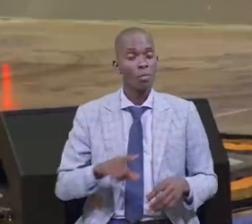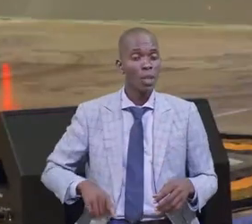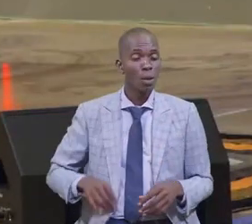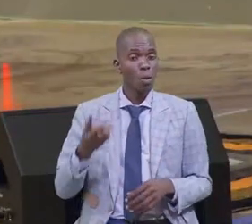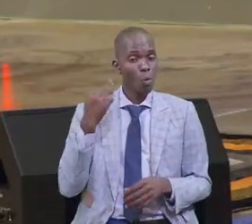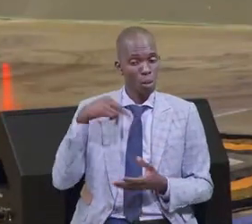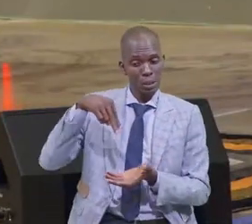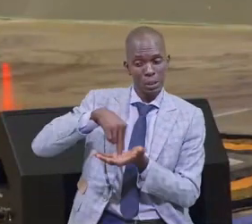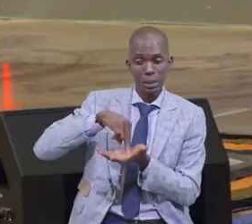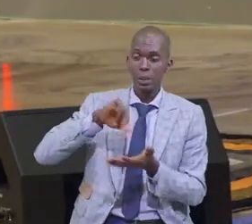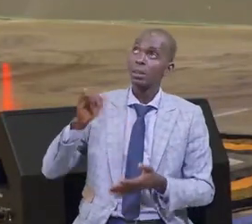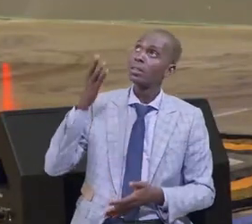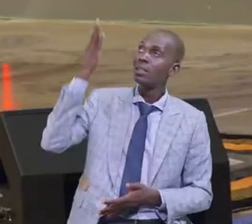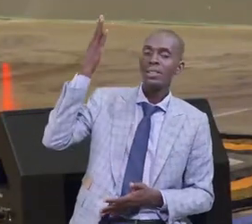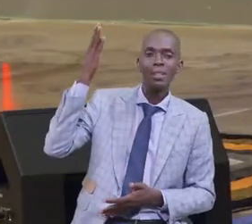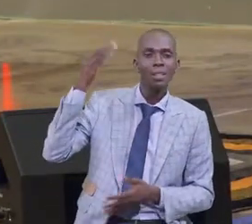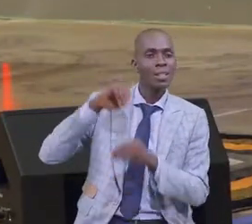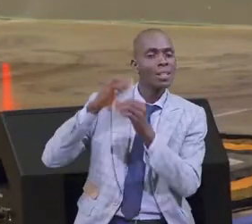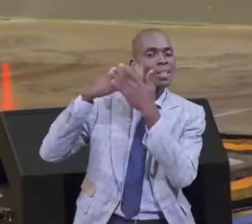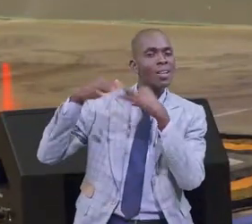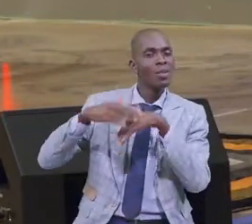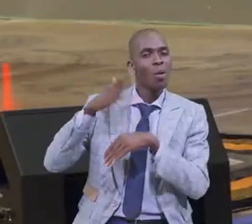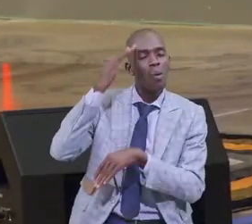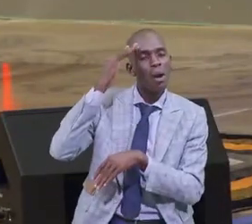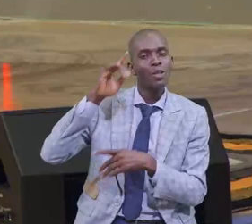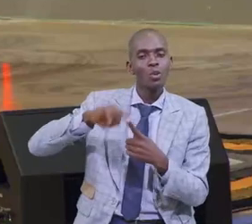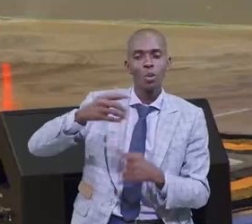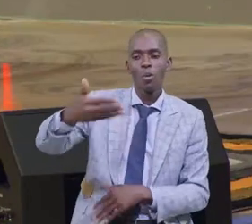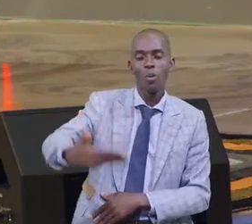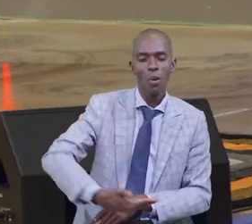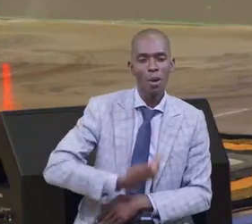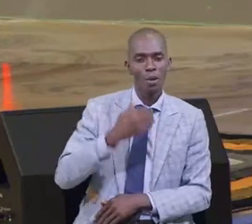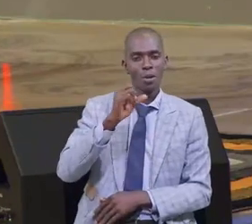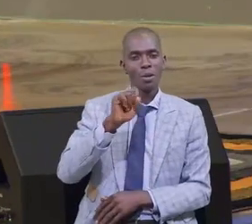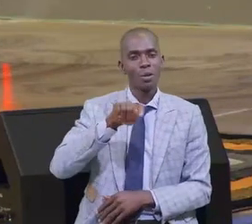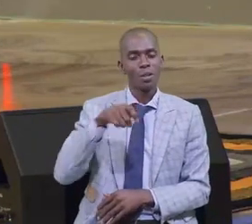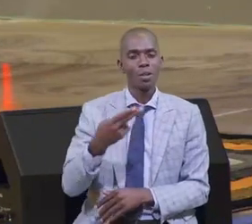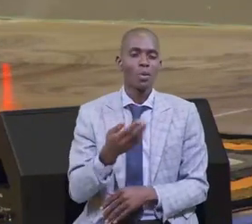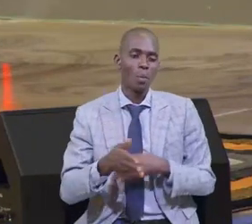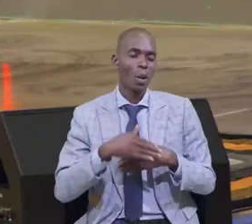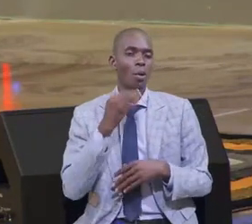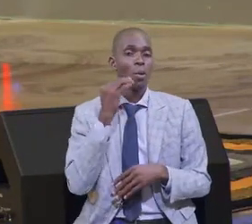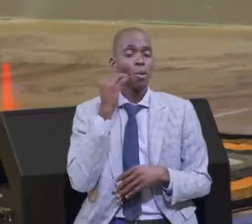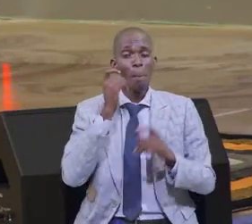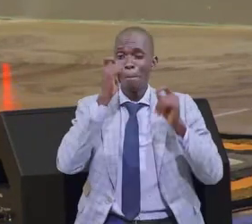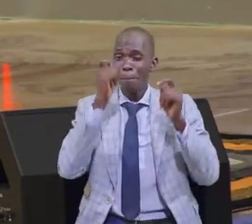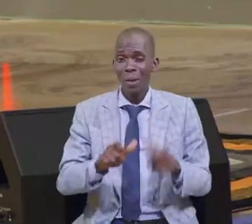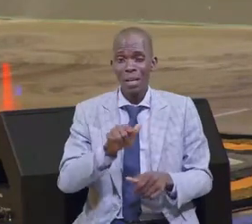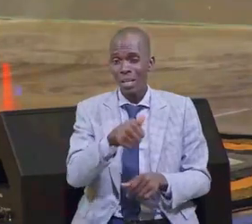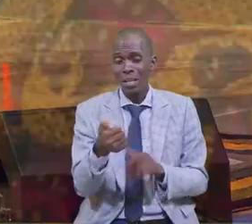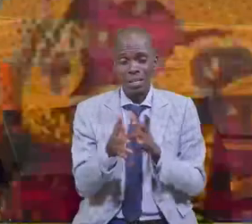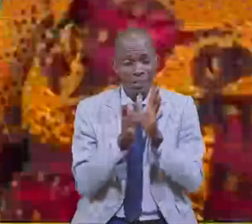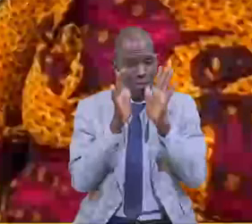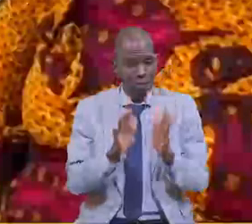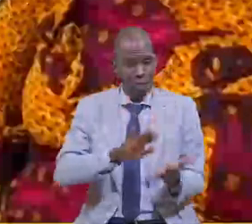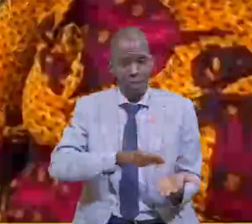Le Seigneur était debout au ciel pour l'accueillir. Et dès qu'un enfant de Dieu meurt,